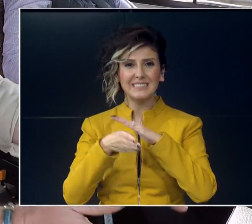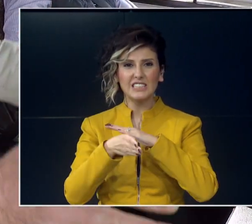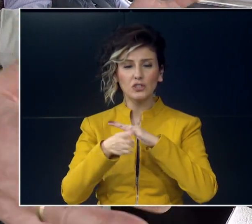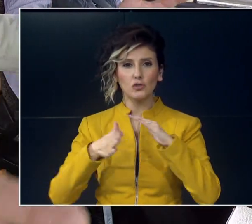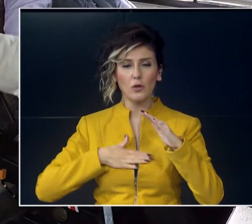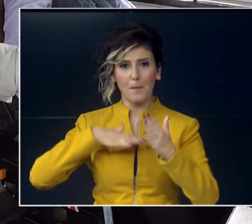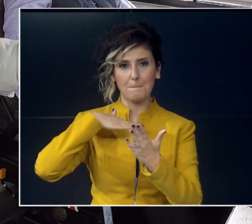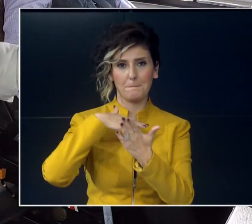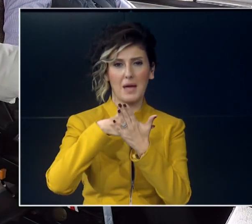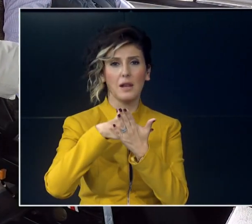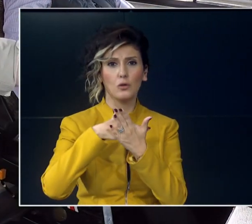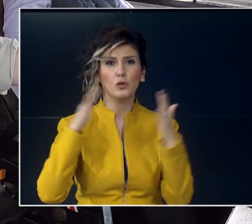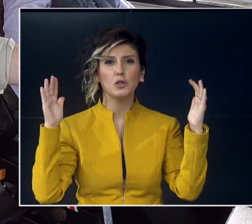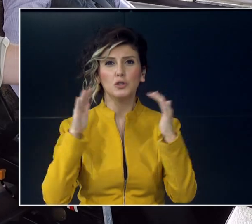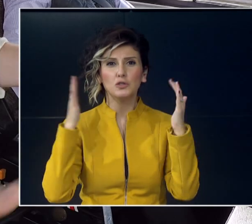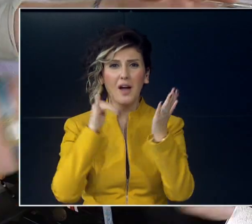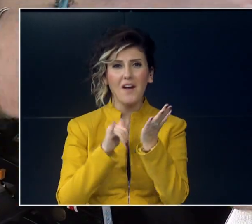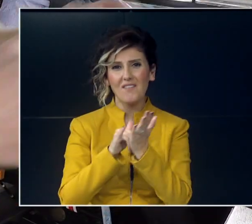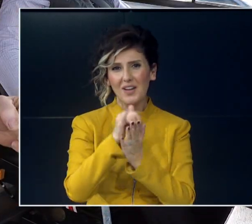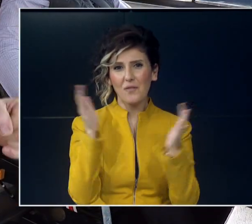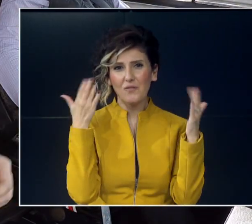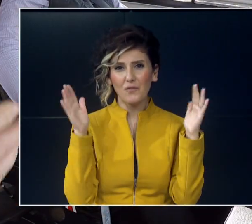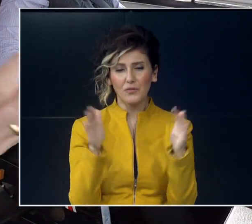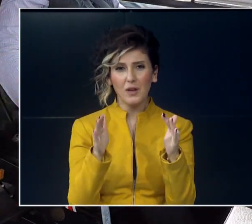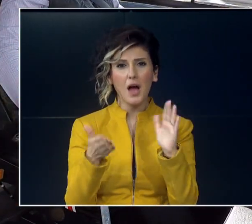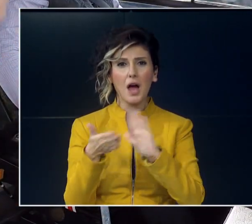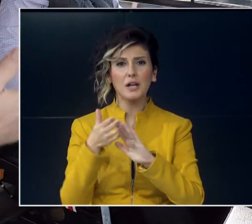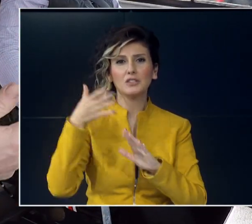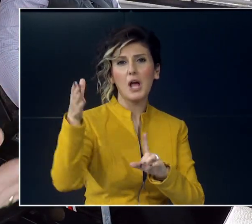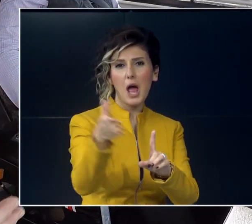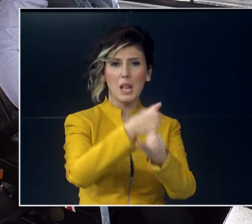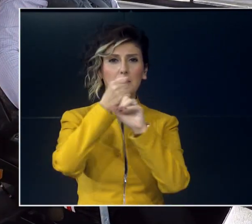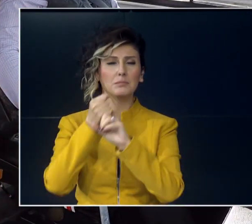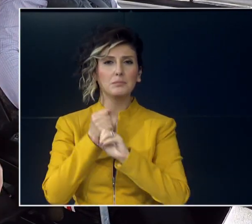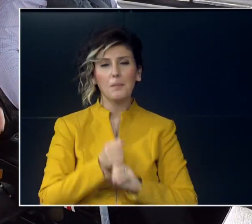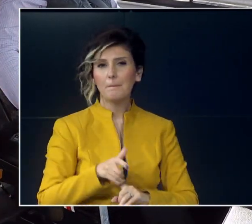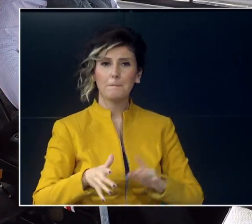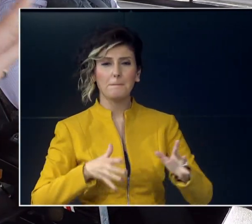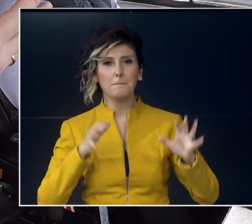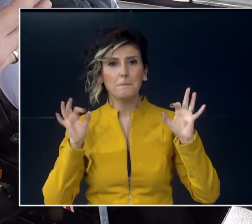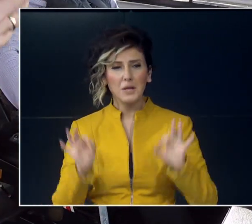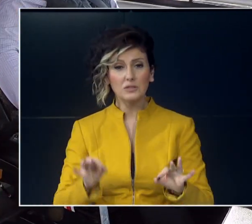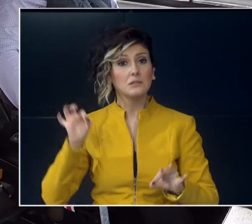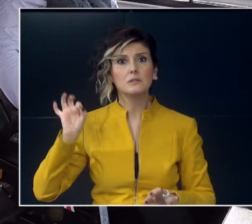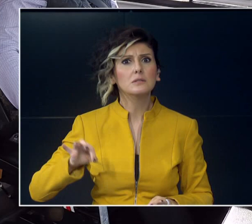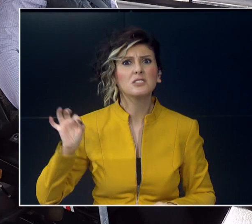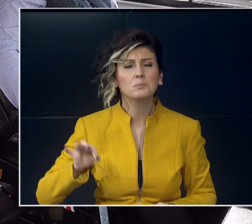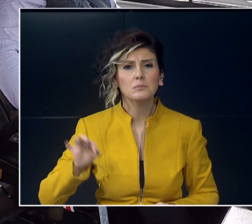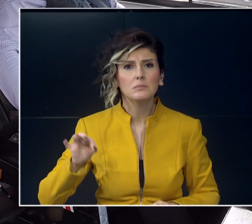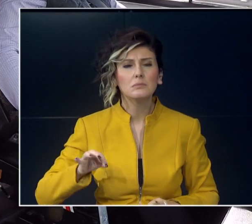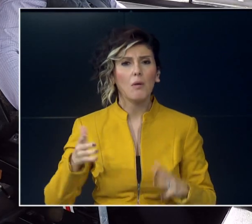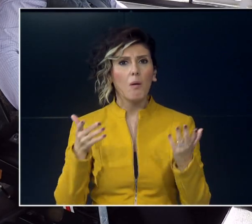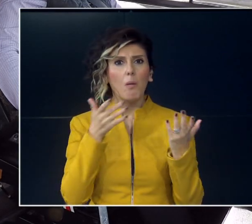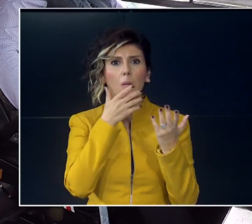ettik. Küçük bir havalimanı. Evet. Arkadaş aldık. Buradaki macera başladı. Şimdi geliyorsun. Evet.